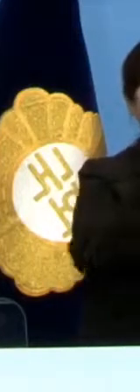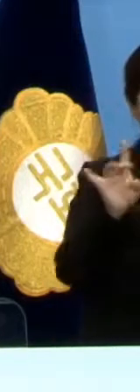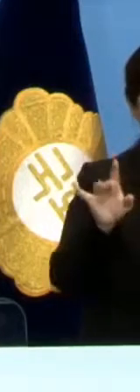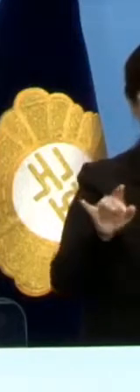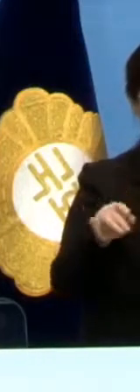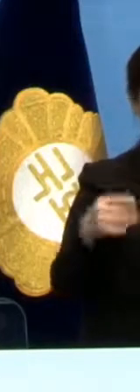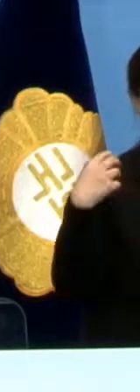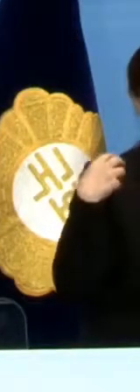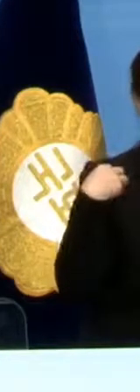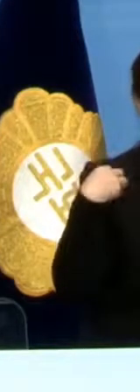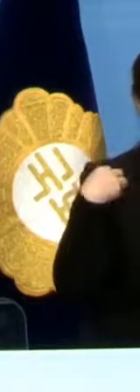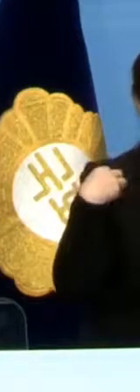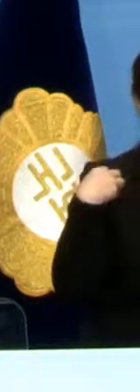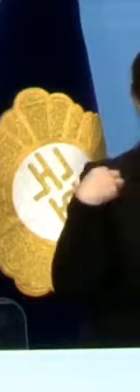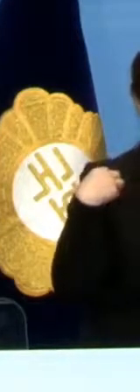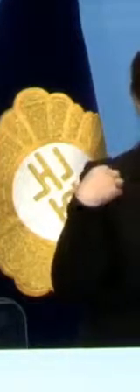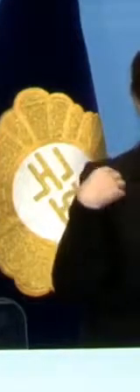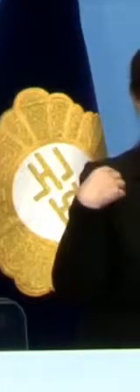각각 그